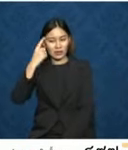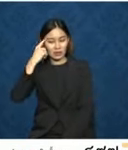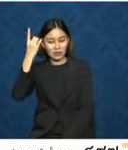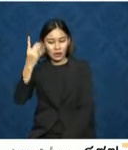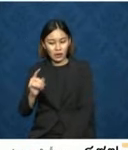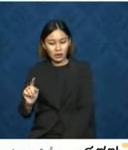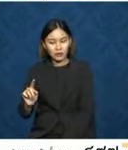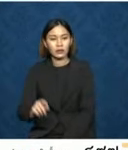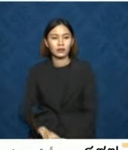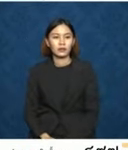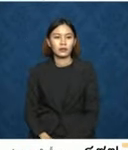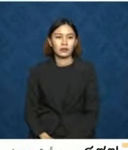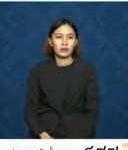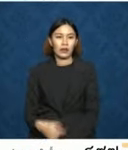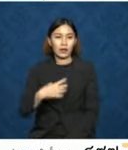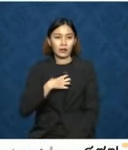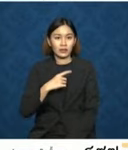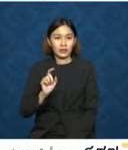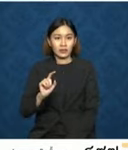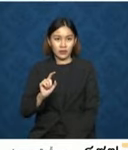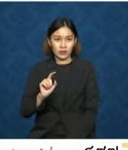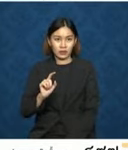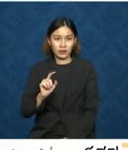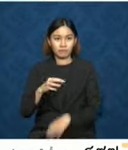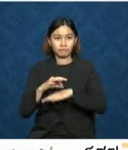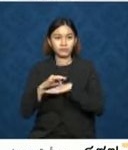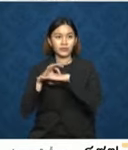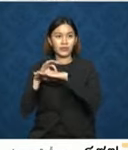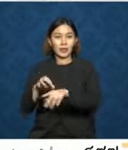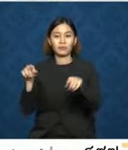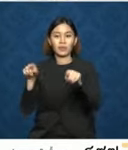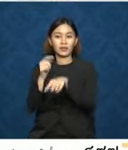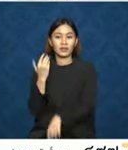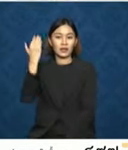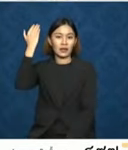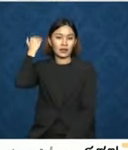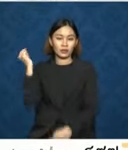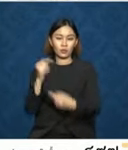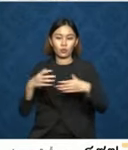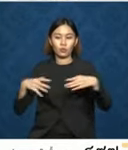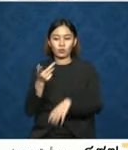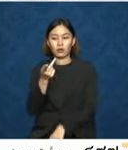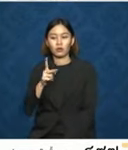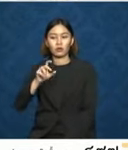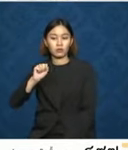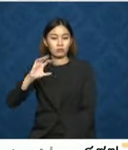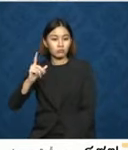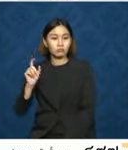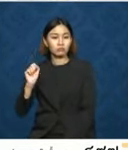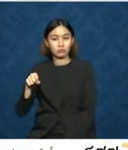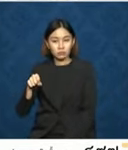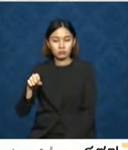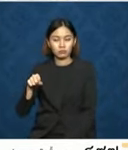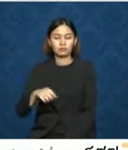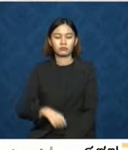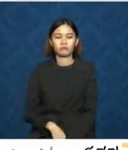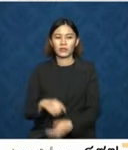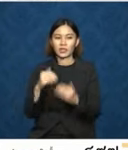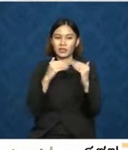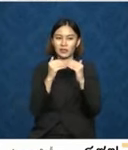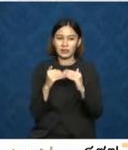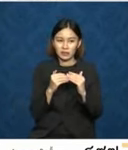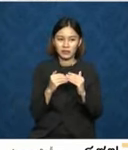ครับท่านเ่าอยากให้มีการแตงแต่งตั้งเหมือนในอดีตที่ผ่านมาสมัยคสชหรอครับนะครับเพราะฉะนั้นนะครับ 1สิทธิ์